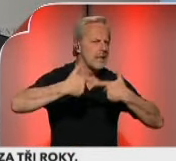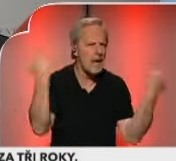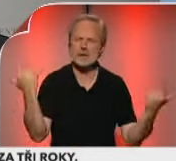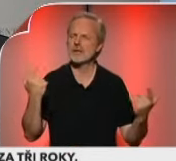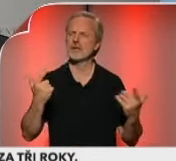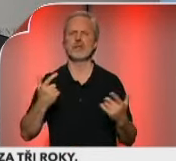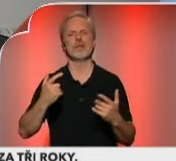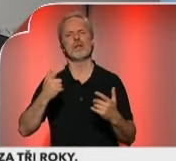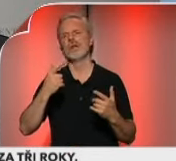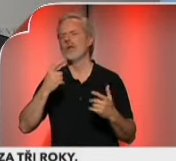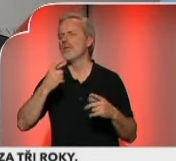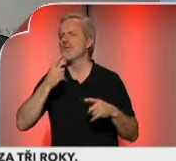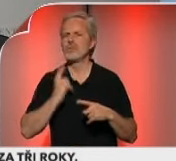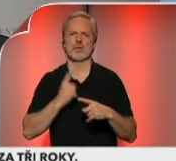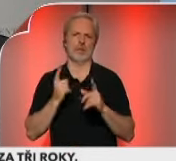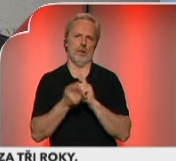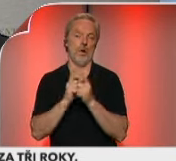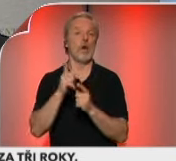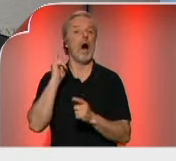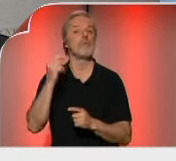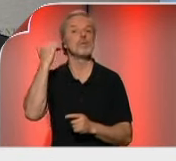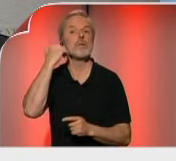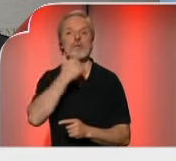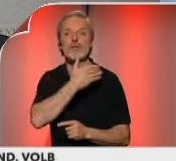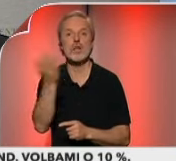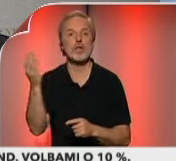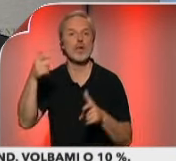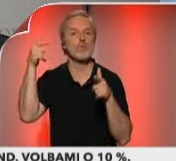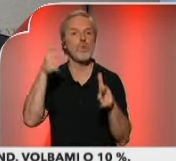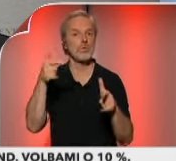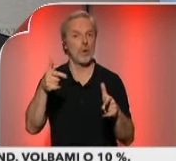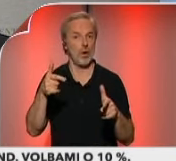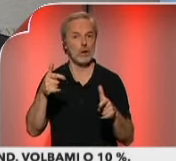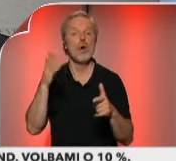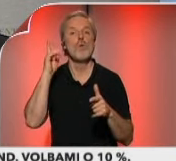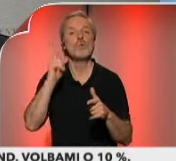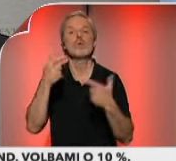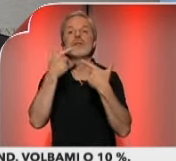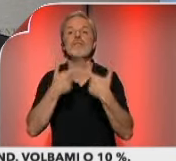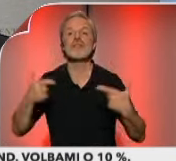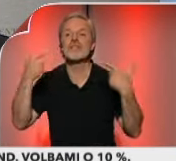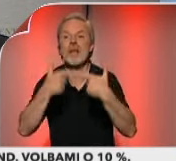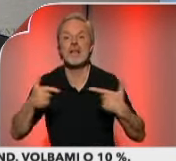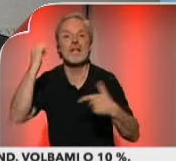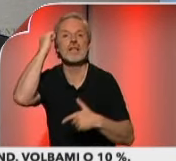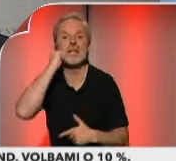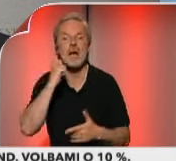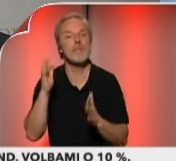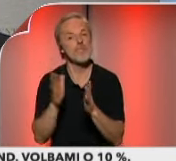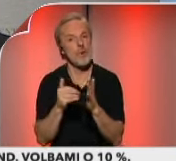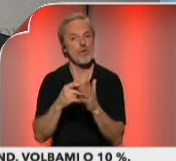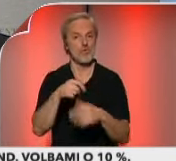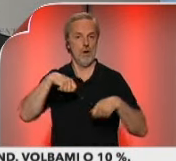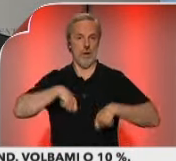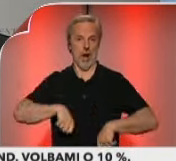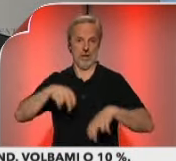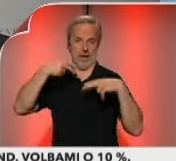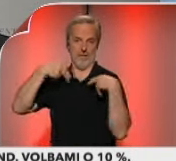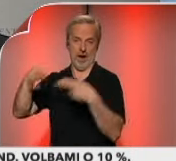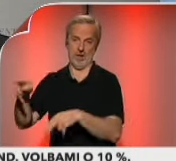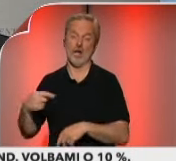E nějakou veřejnou podporu aby byly veřejně vysvětleny Proč má dojít k této spravedlnosti Myslím si